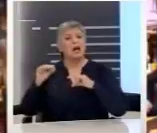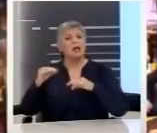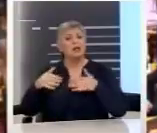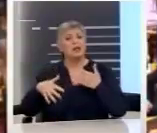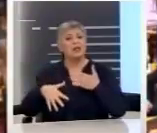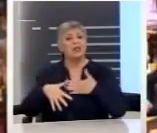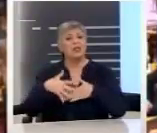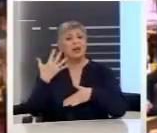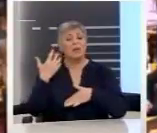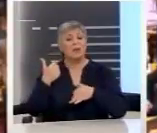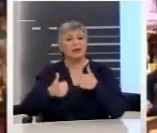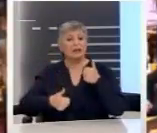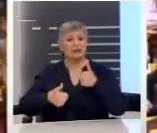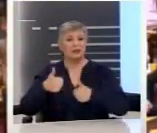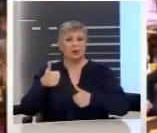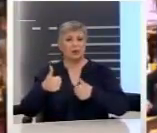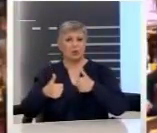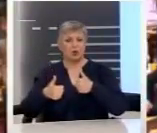Ιουνίου.